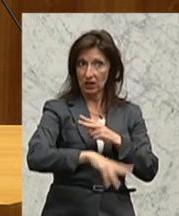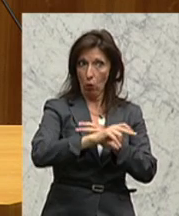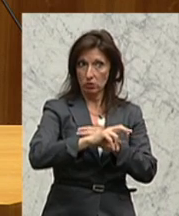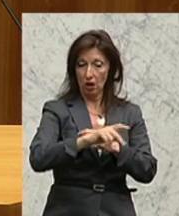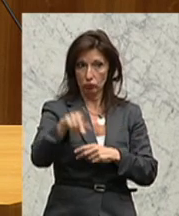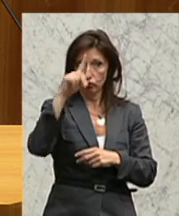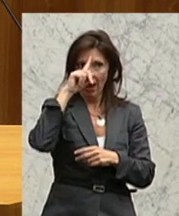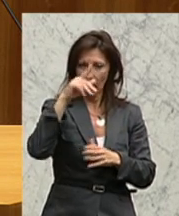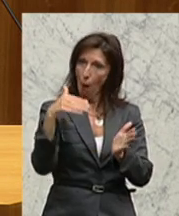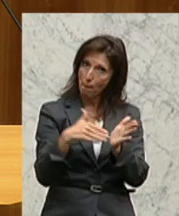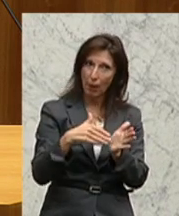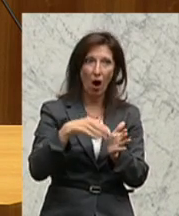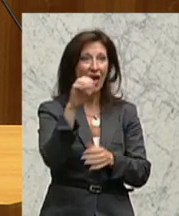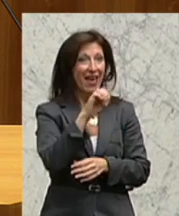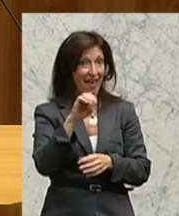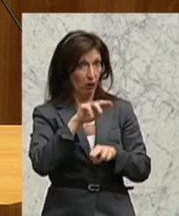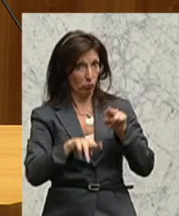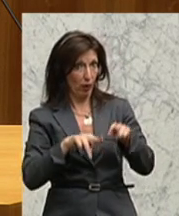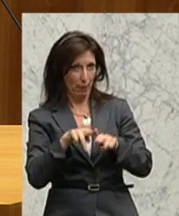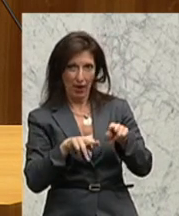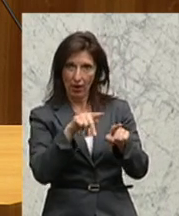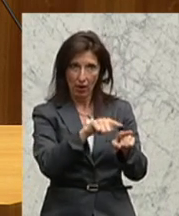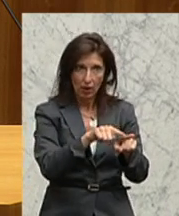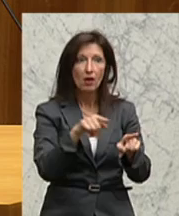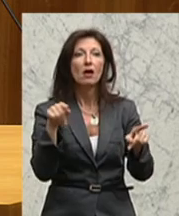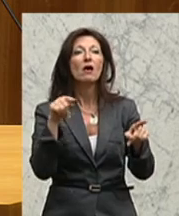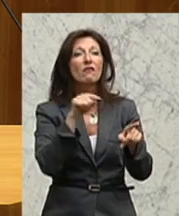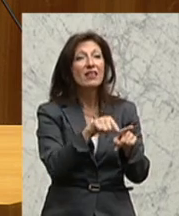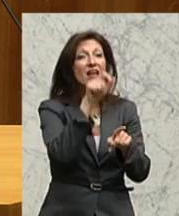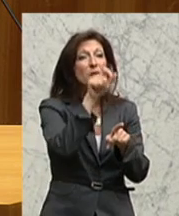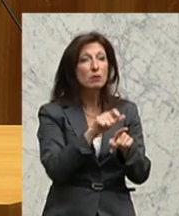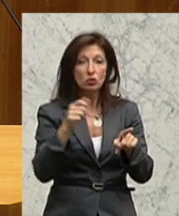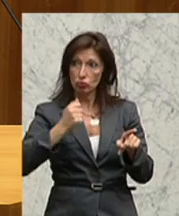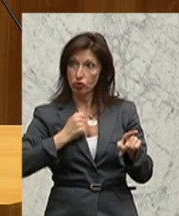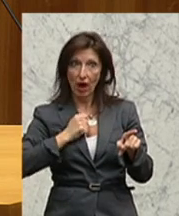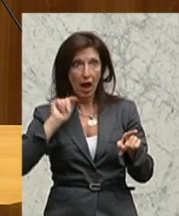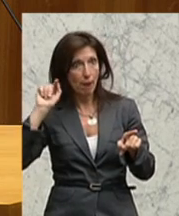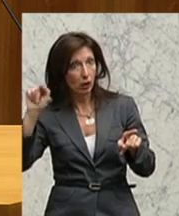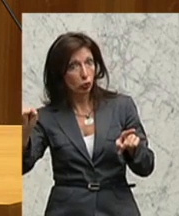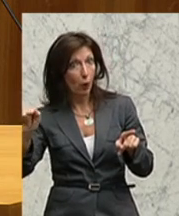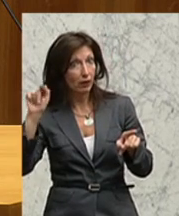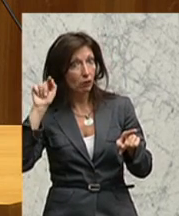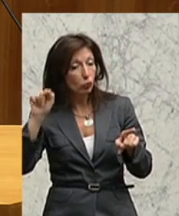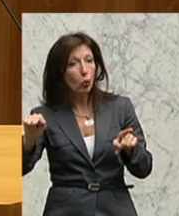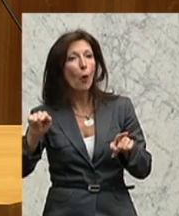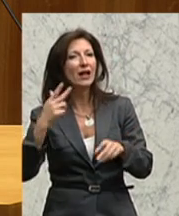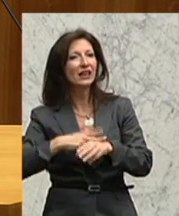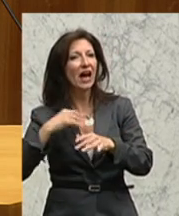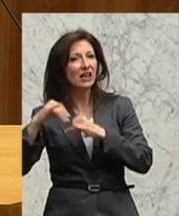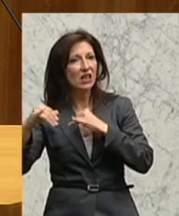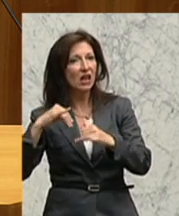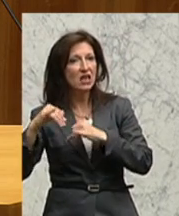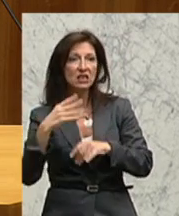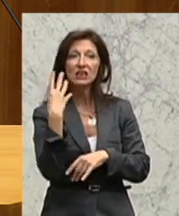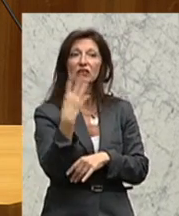eine Ergotherapie braucht, wenn der an der Steiermark behandelt werden sollte, nach der steirischen Gebietskrankenkasse, müsste er 40 Euro Selbstbehalt